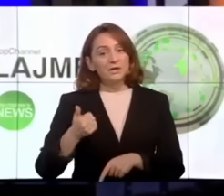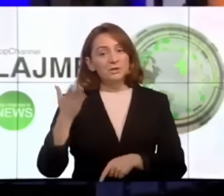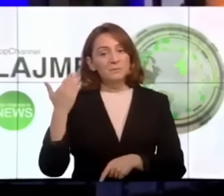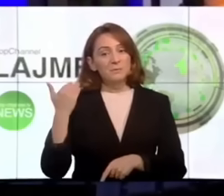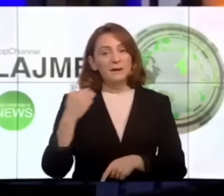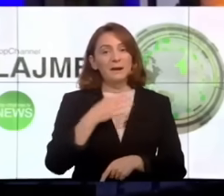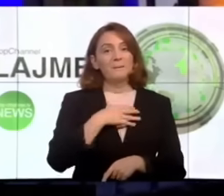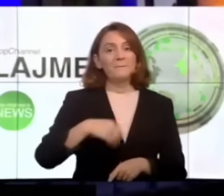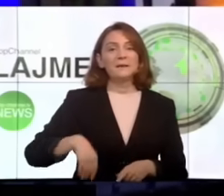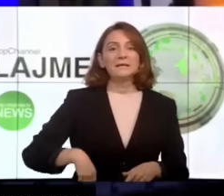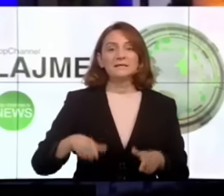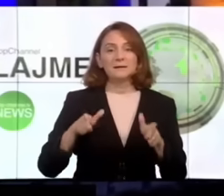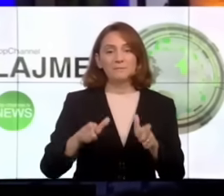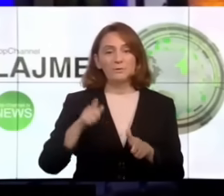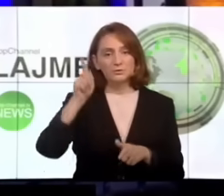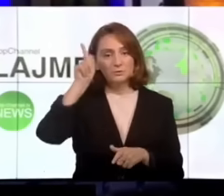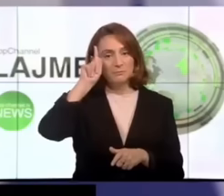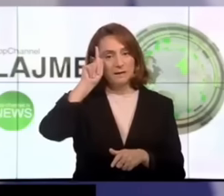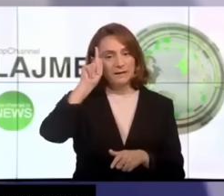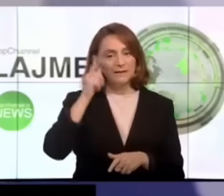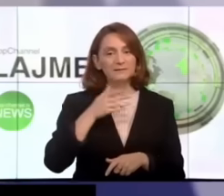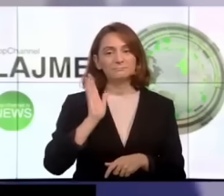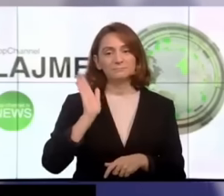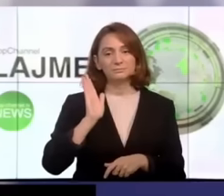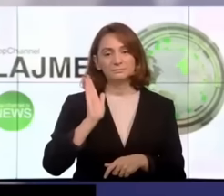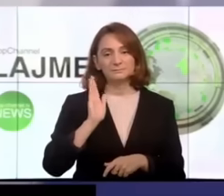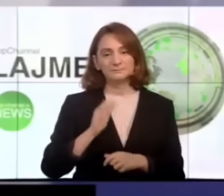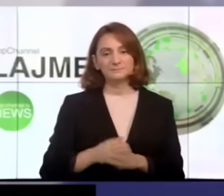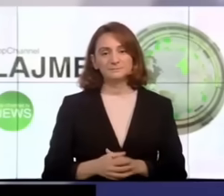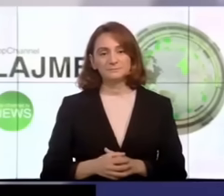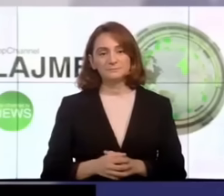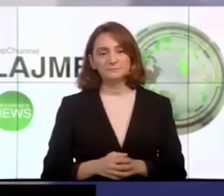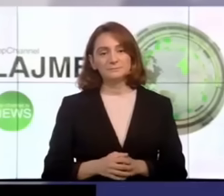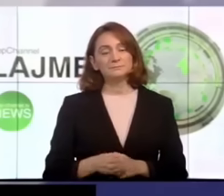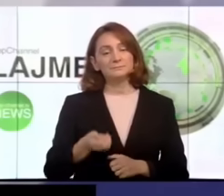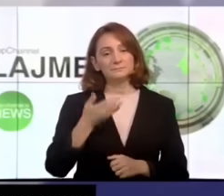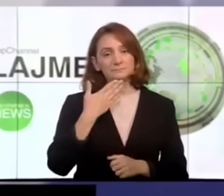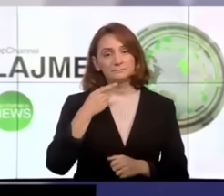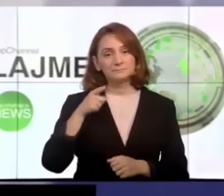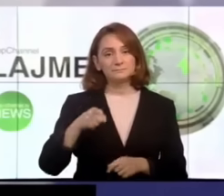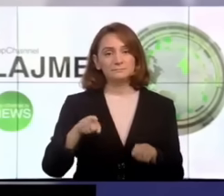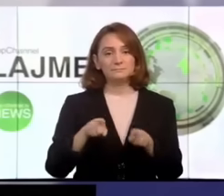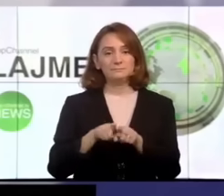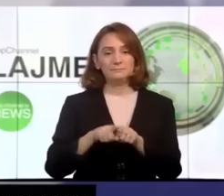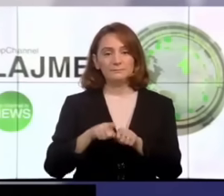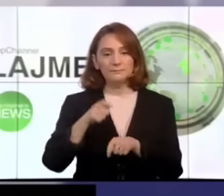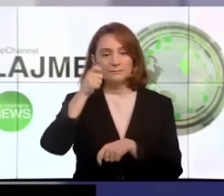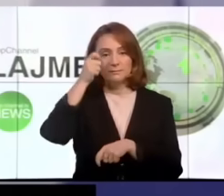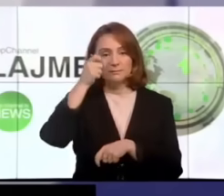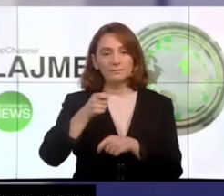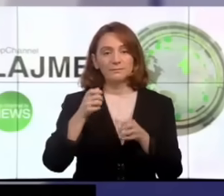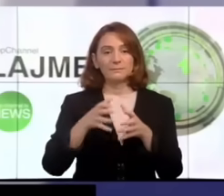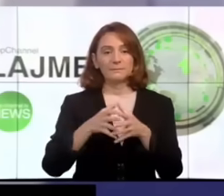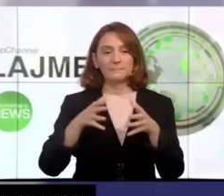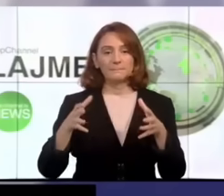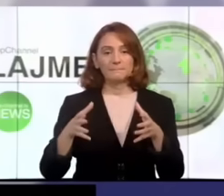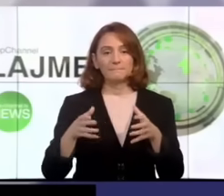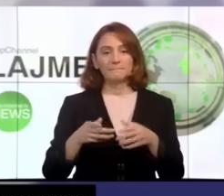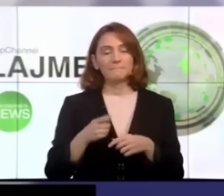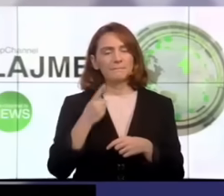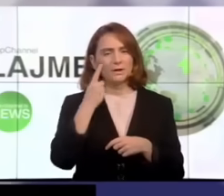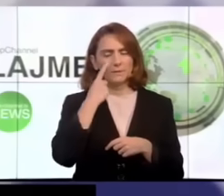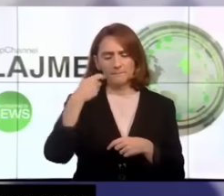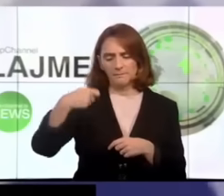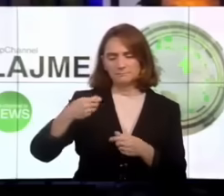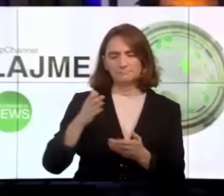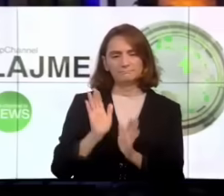së Gjermanisë gjatë luftës së Kosovës. Ajo është një simbol i asaj që përfaqëson i gjithë populli i Kosovës. Kjo nuk është vetëm një njohje për presidentin, por për